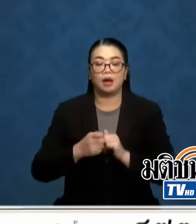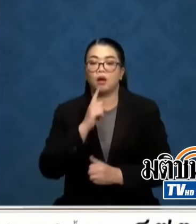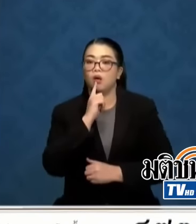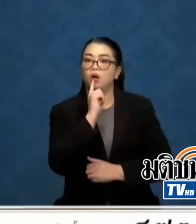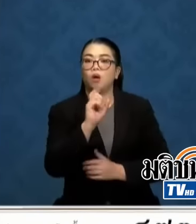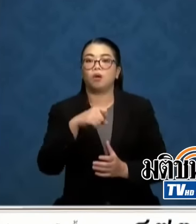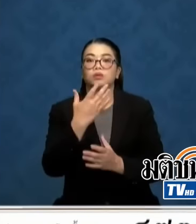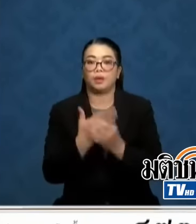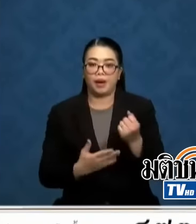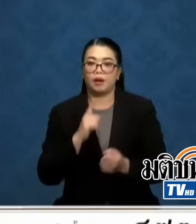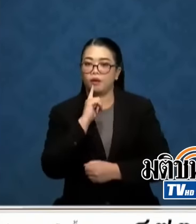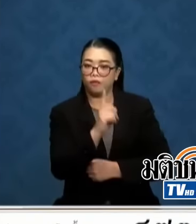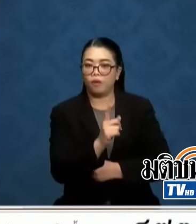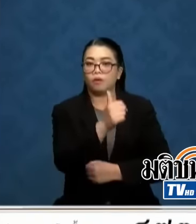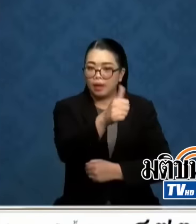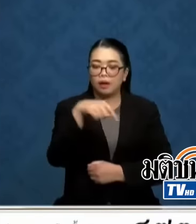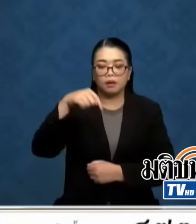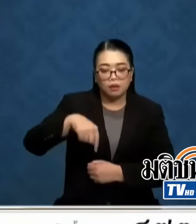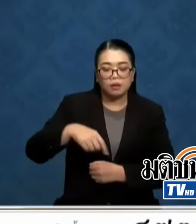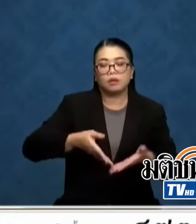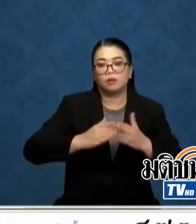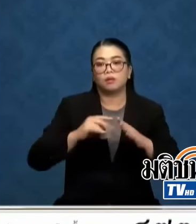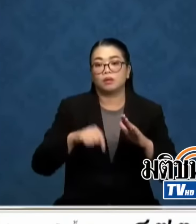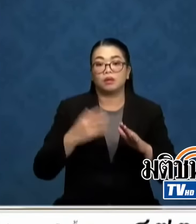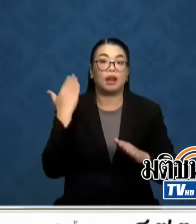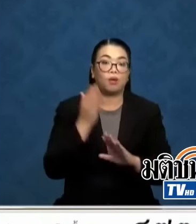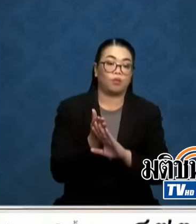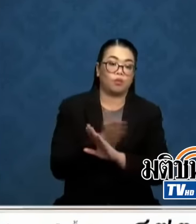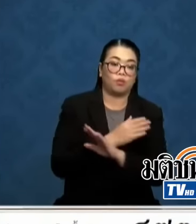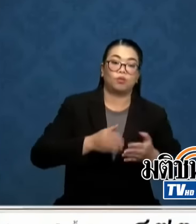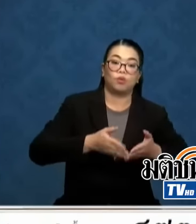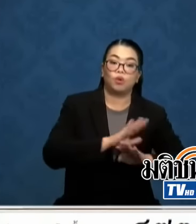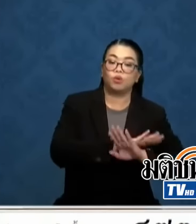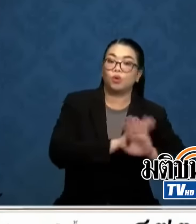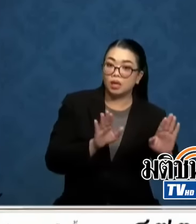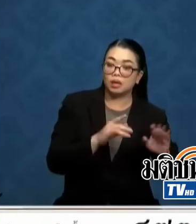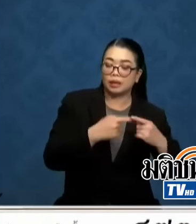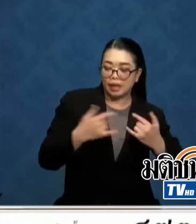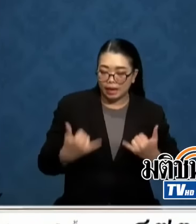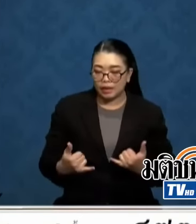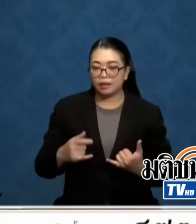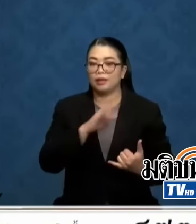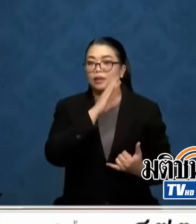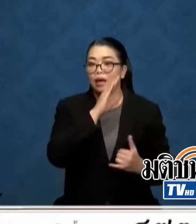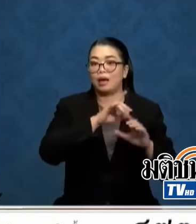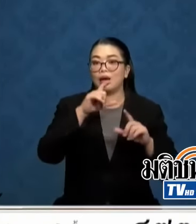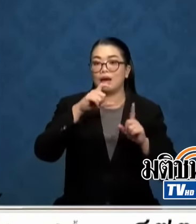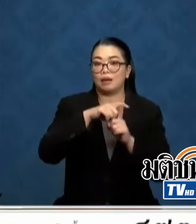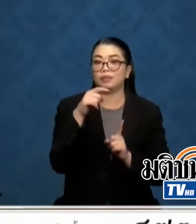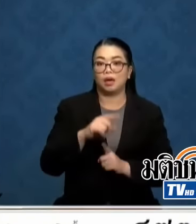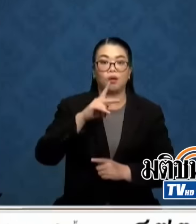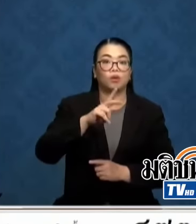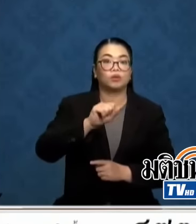นี้ตามคำสั่งที่ 14ที่มีการยกเลิกไปก่อนหน้านี้ตามยติที่ผมยื่นไป